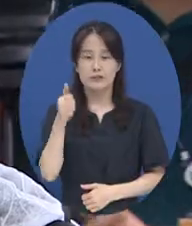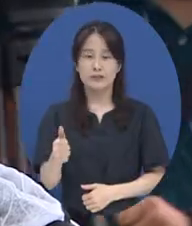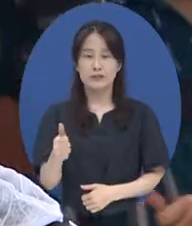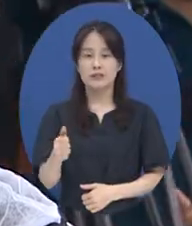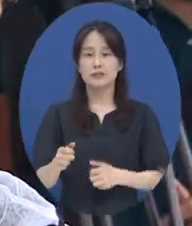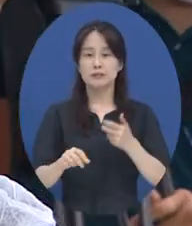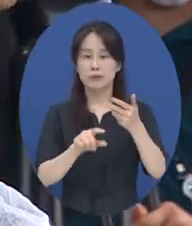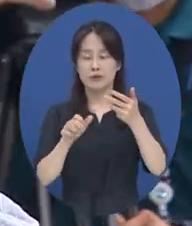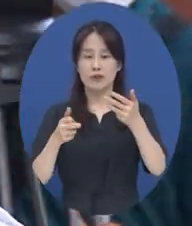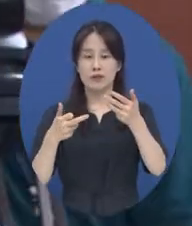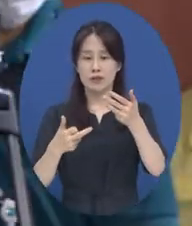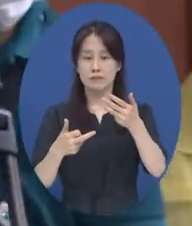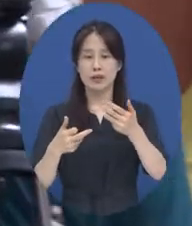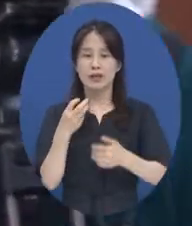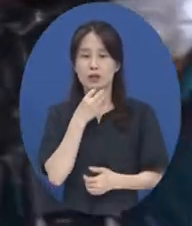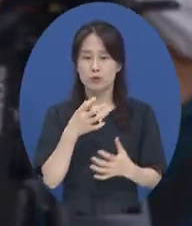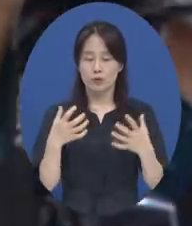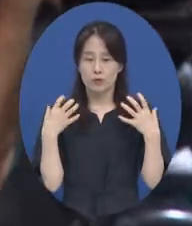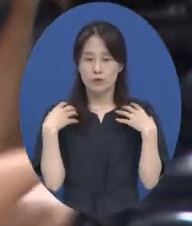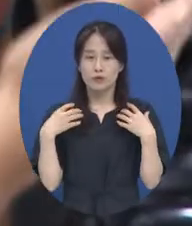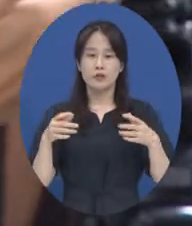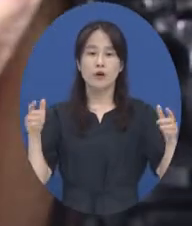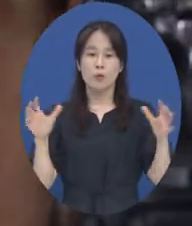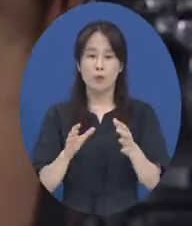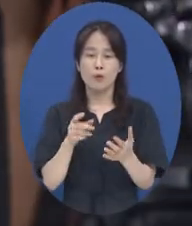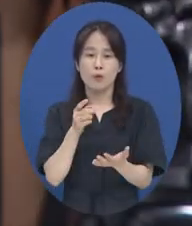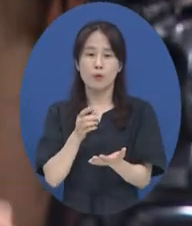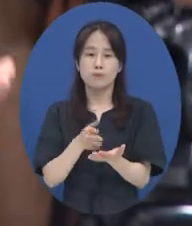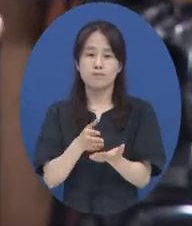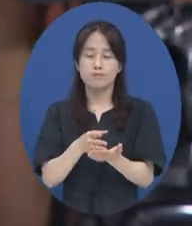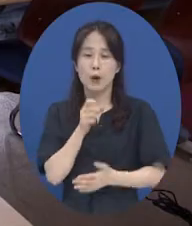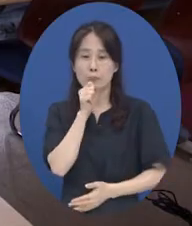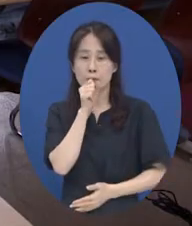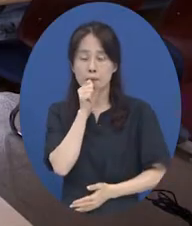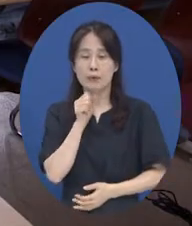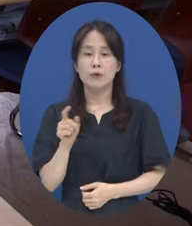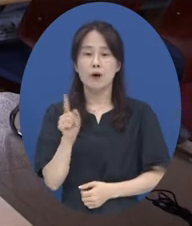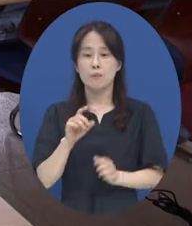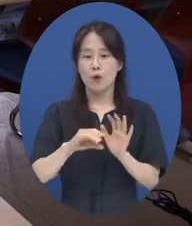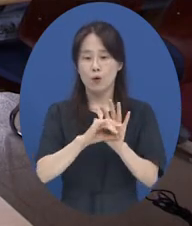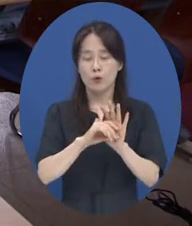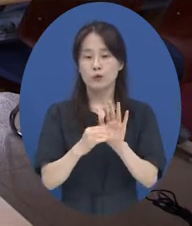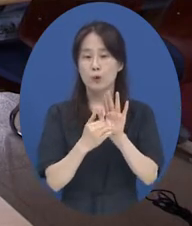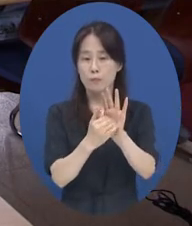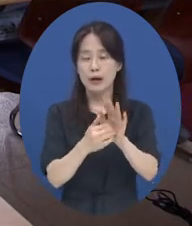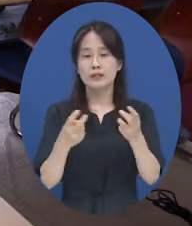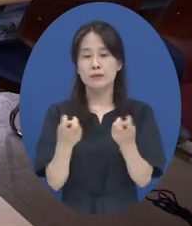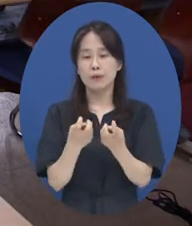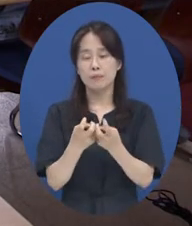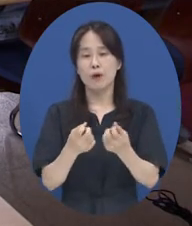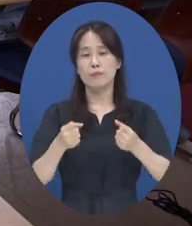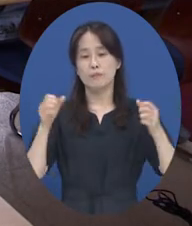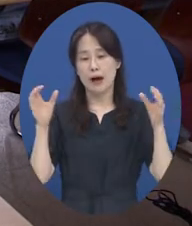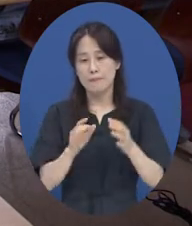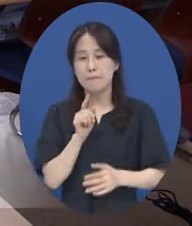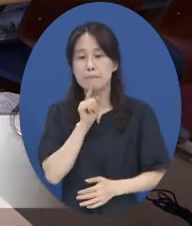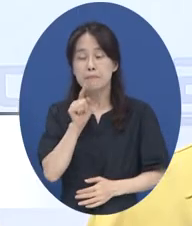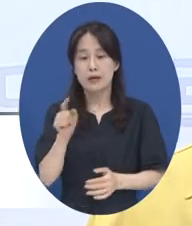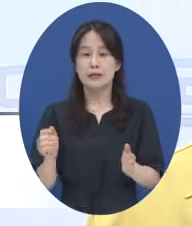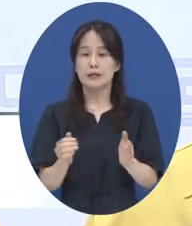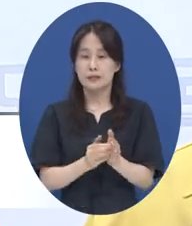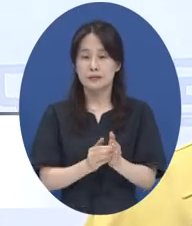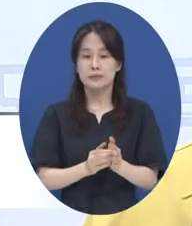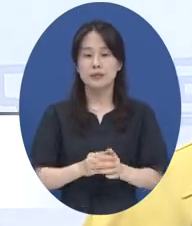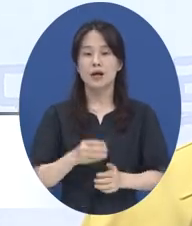18일 경기도청에서 공동 기자회견을 열고 코로나19 추가 조치와 공동 대응 방안을 밝혔습니다.